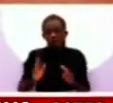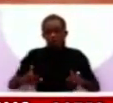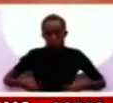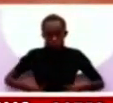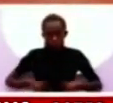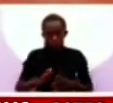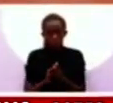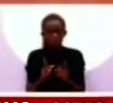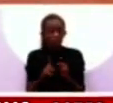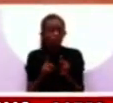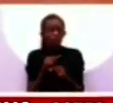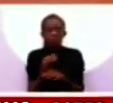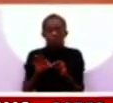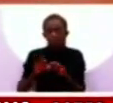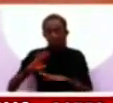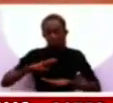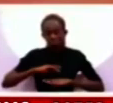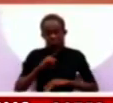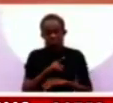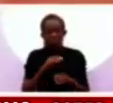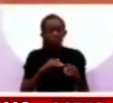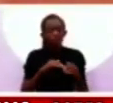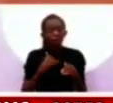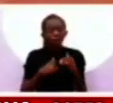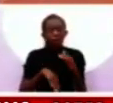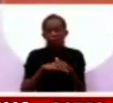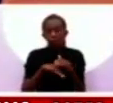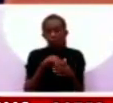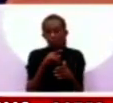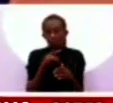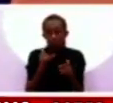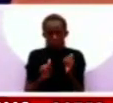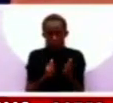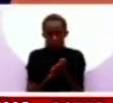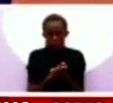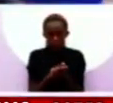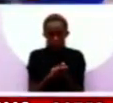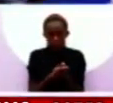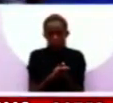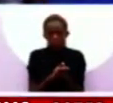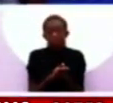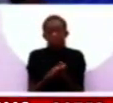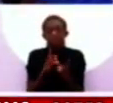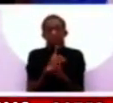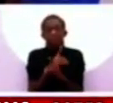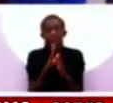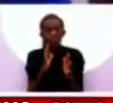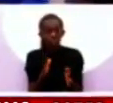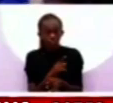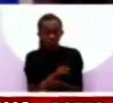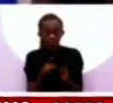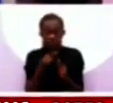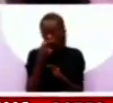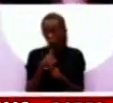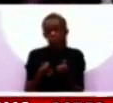hata hiyo muyo amea kurdish na mchezo wa mender wa genesis kellim na yohann machio pamoja na mizi wa bala all